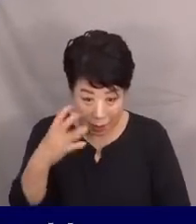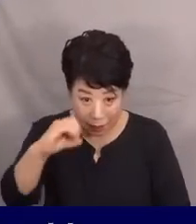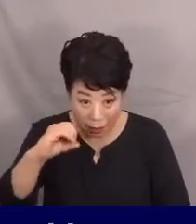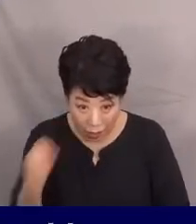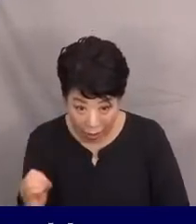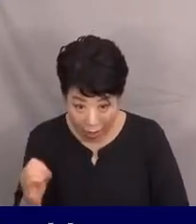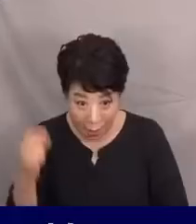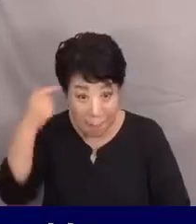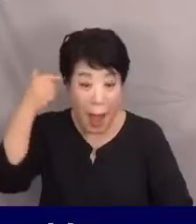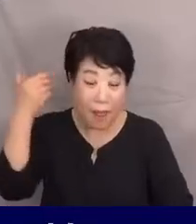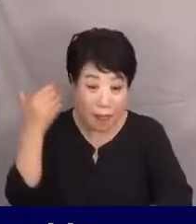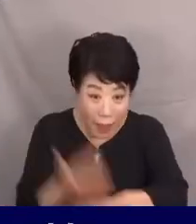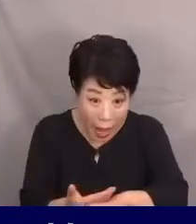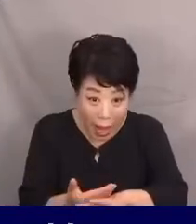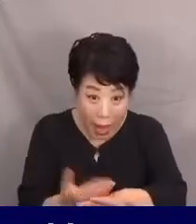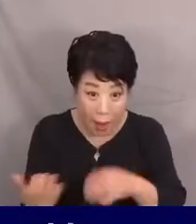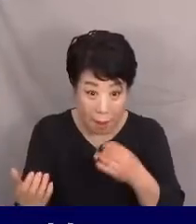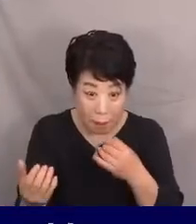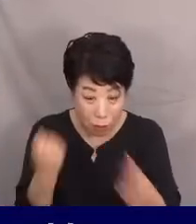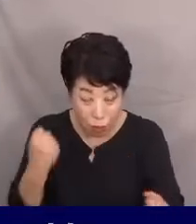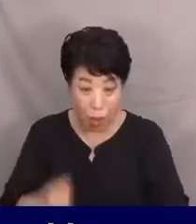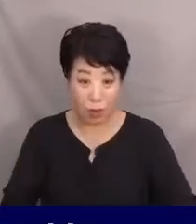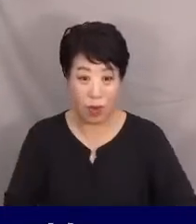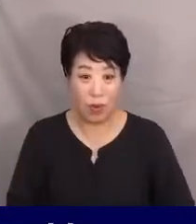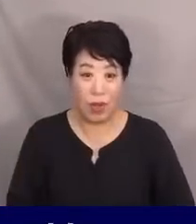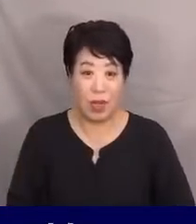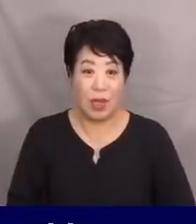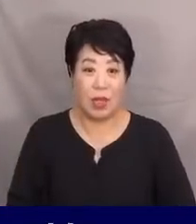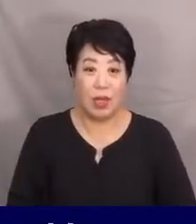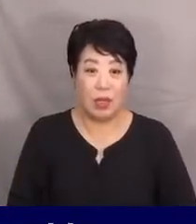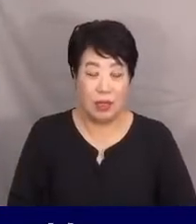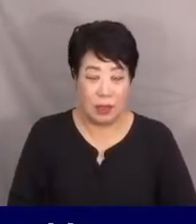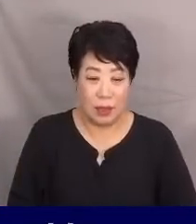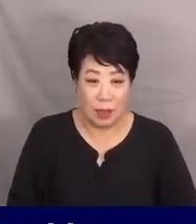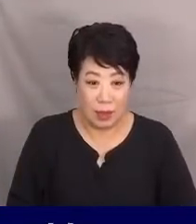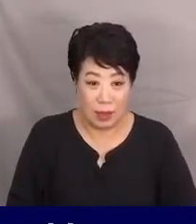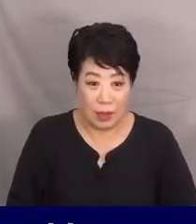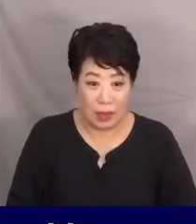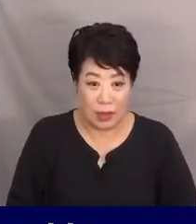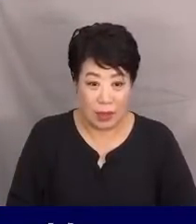반대했는데도 자승과 상월결사 일당은